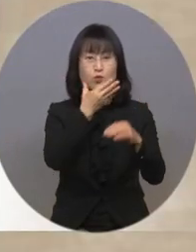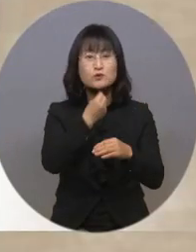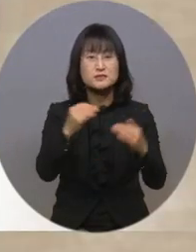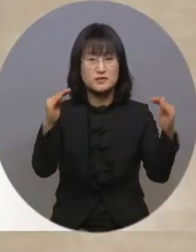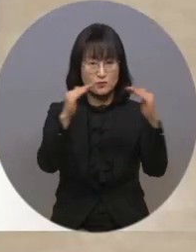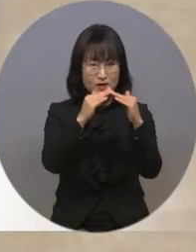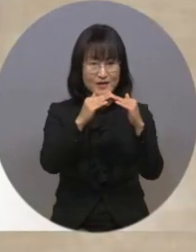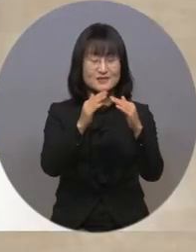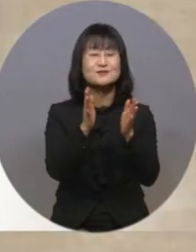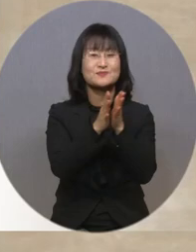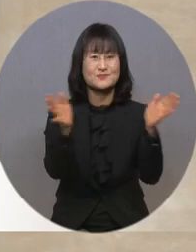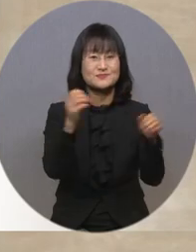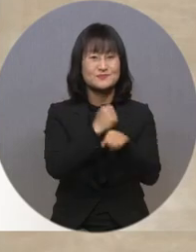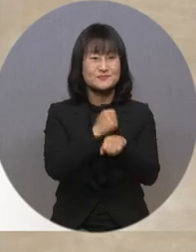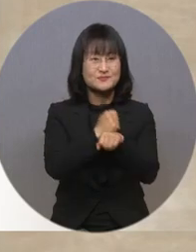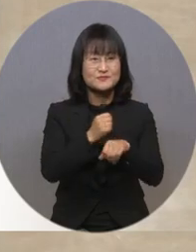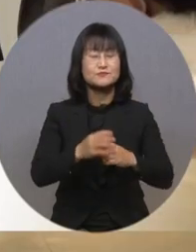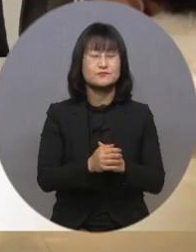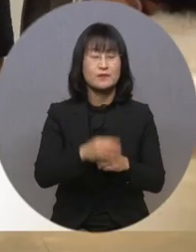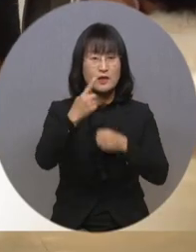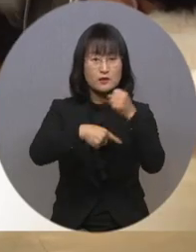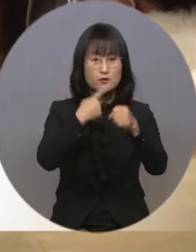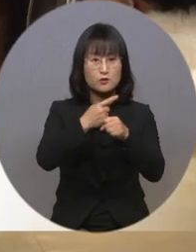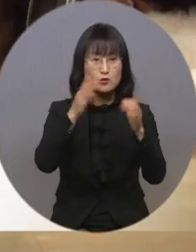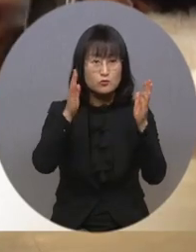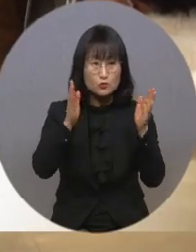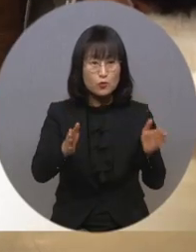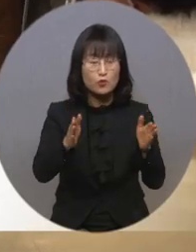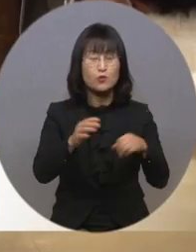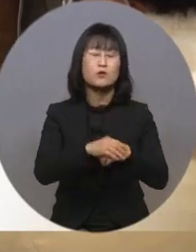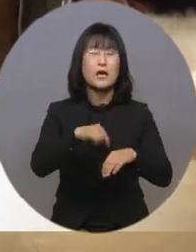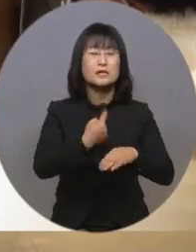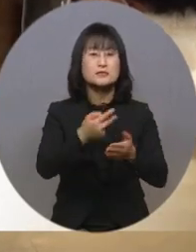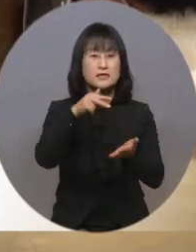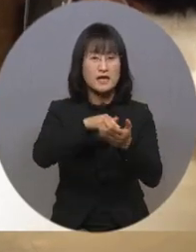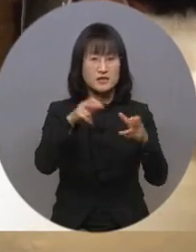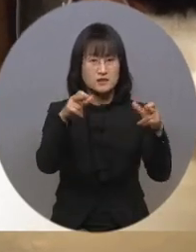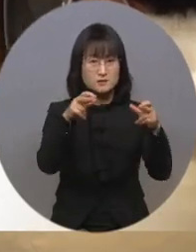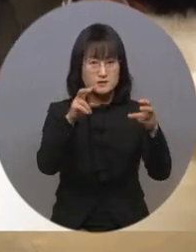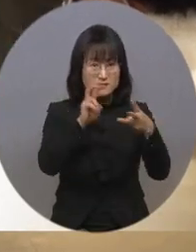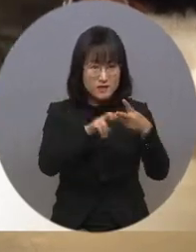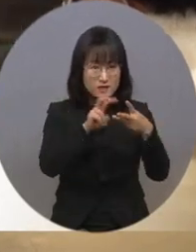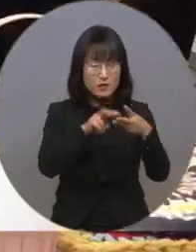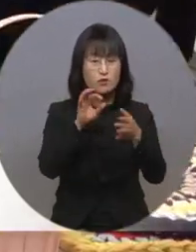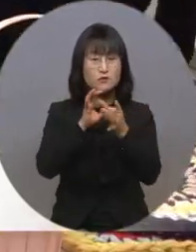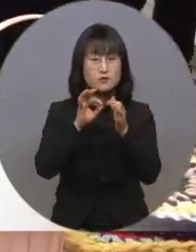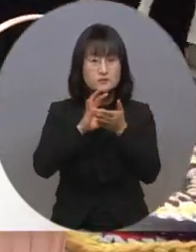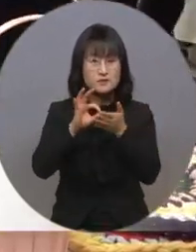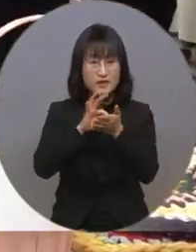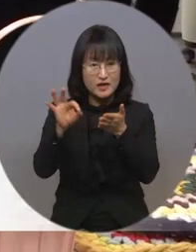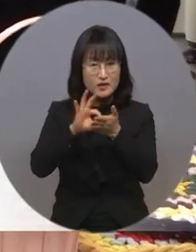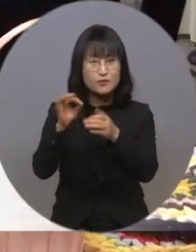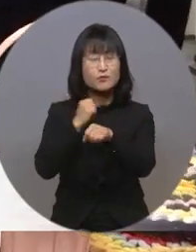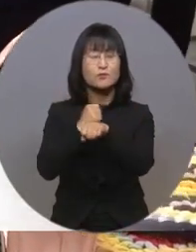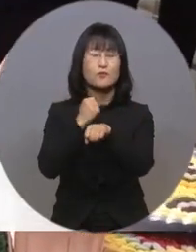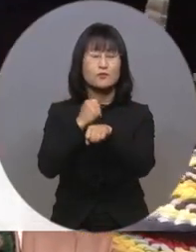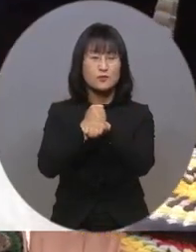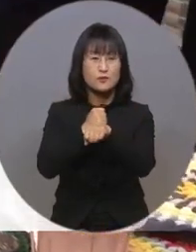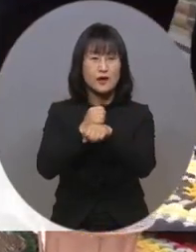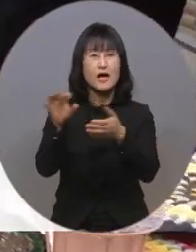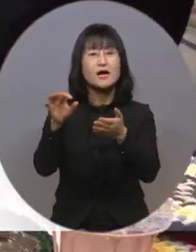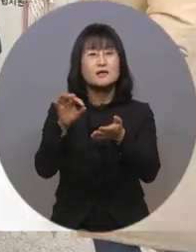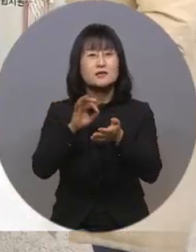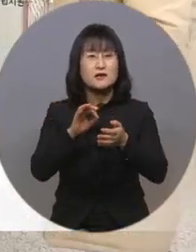이번 전시회에서는 1년간 지적장애인 자립지원센터를 이용한 이용자들이 만든 작품 전시와